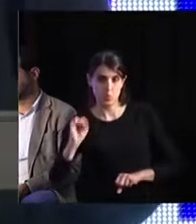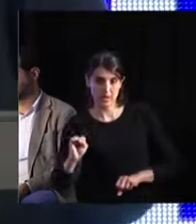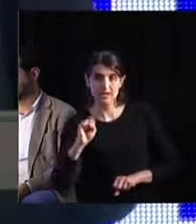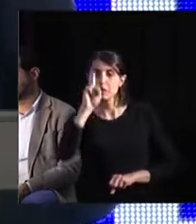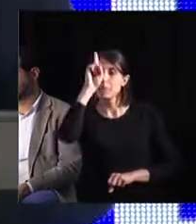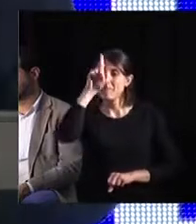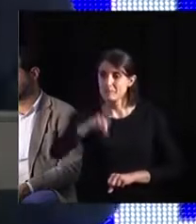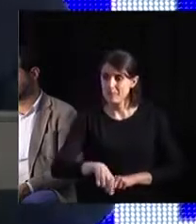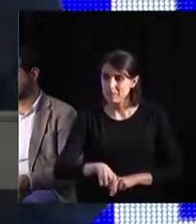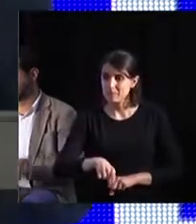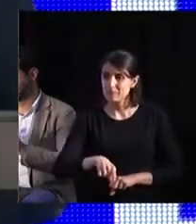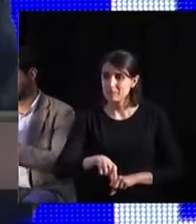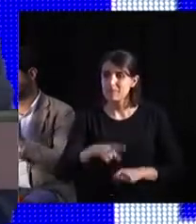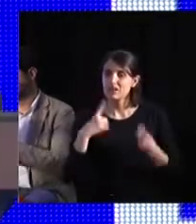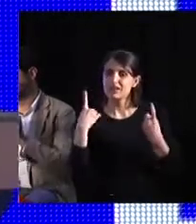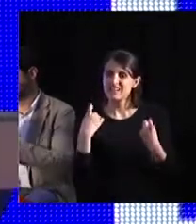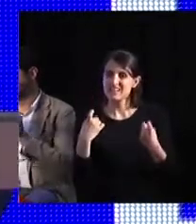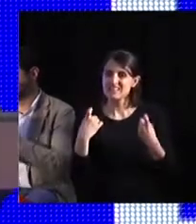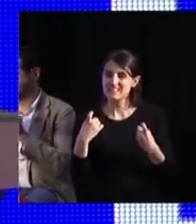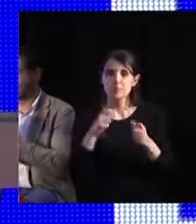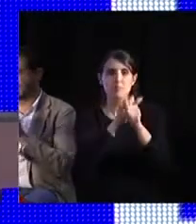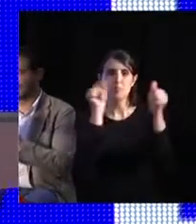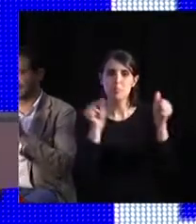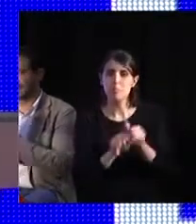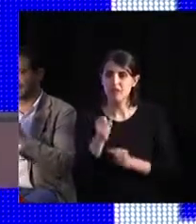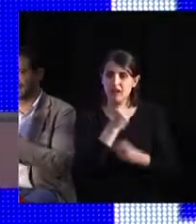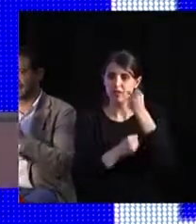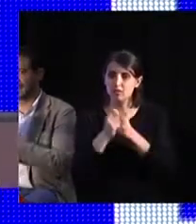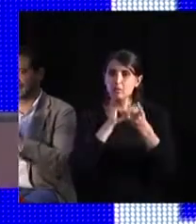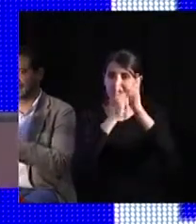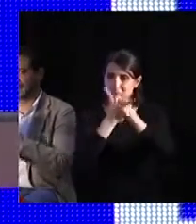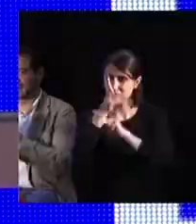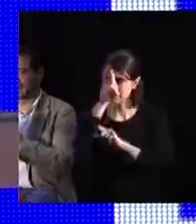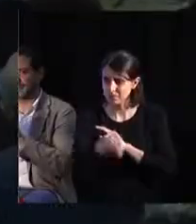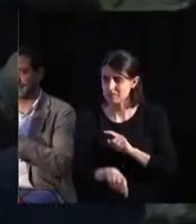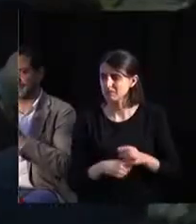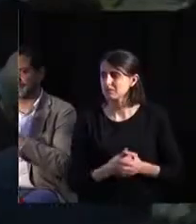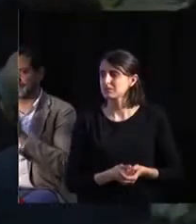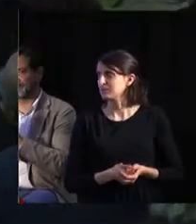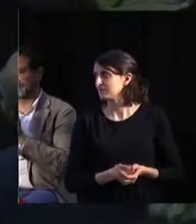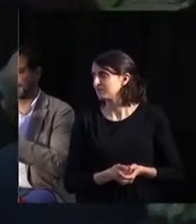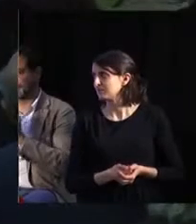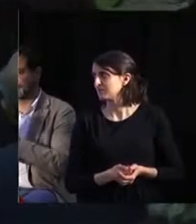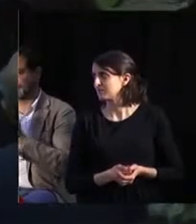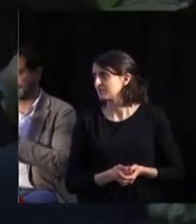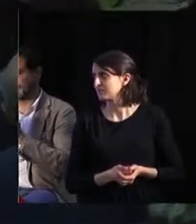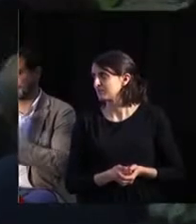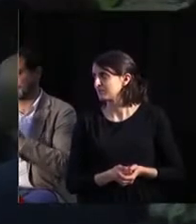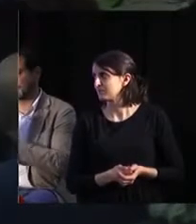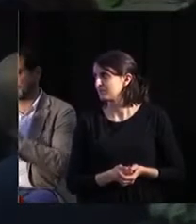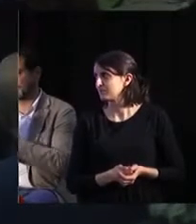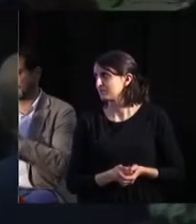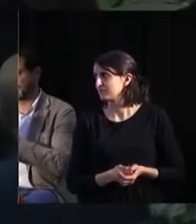però també la necessitat de contribuir a la modernització i a la regeneració d'Espanya per l'altra. És aquest el doble anhel